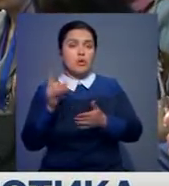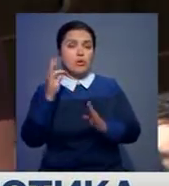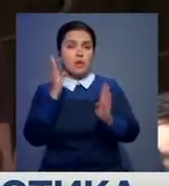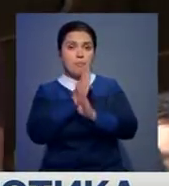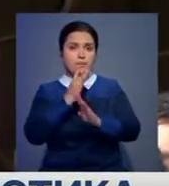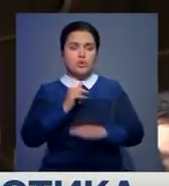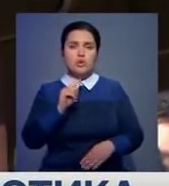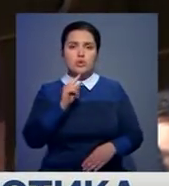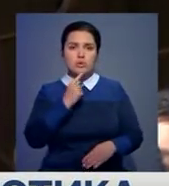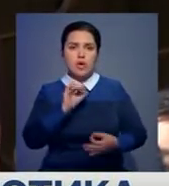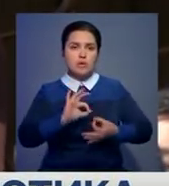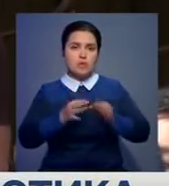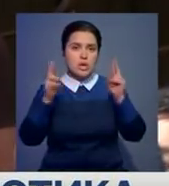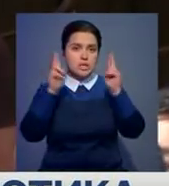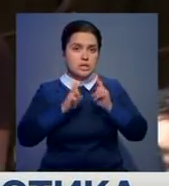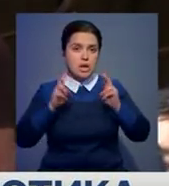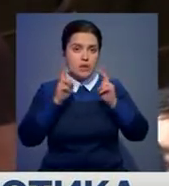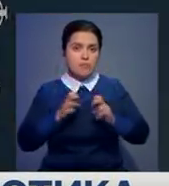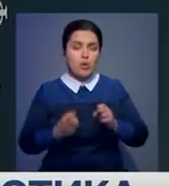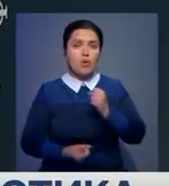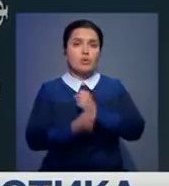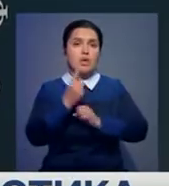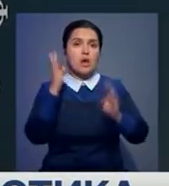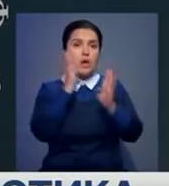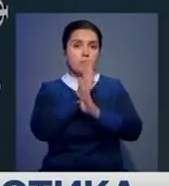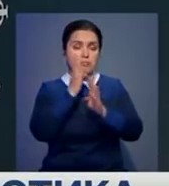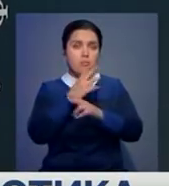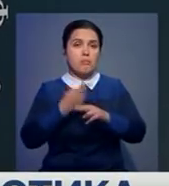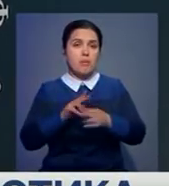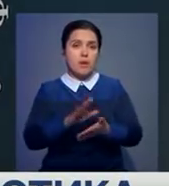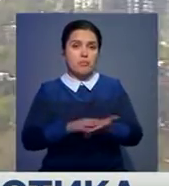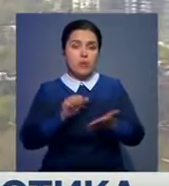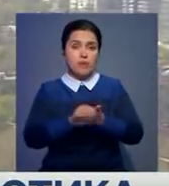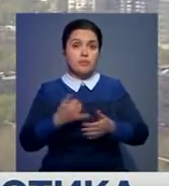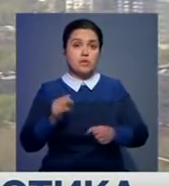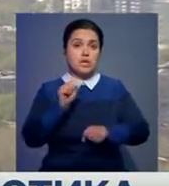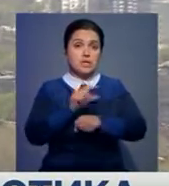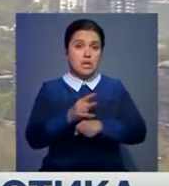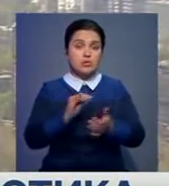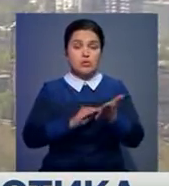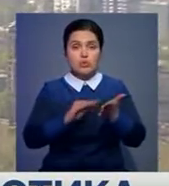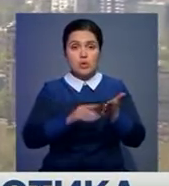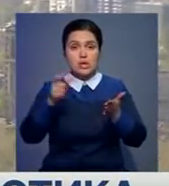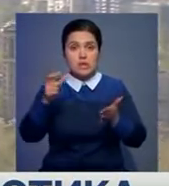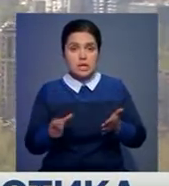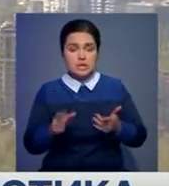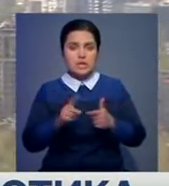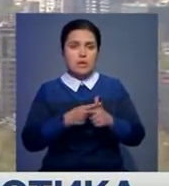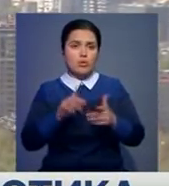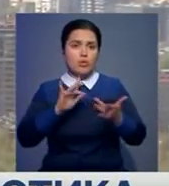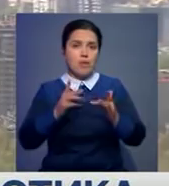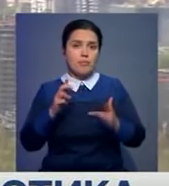Проводят сложные исследования феноменов, влекущих экологические последствия. И именно поэтому задача современного журналиста или блогера